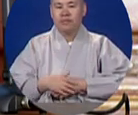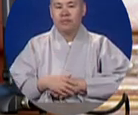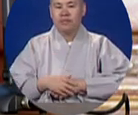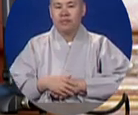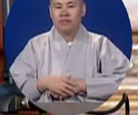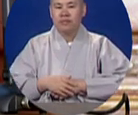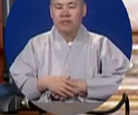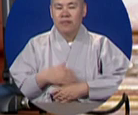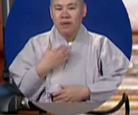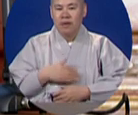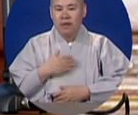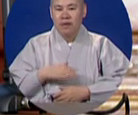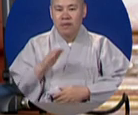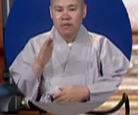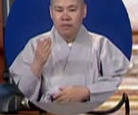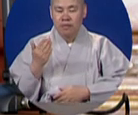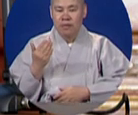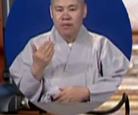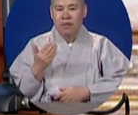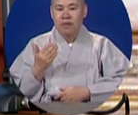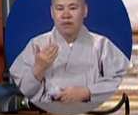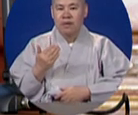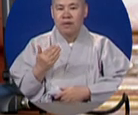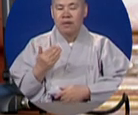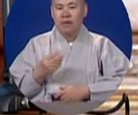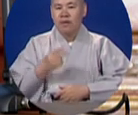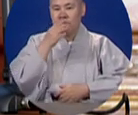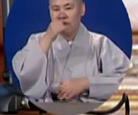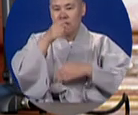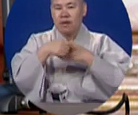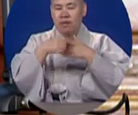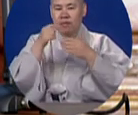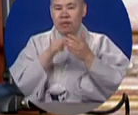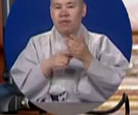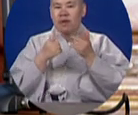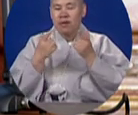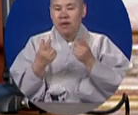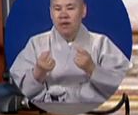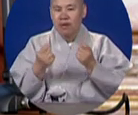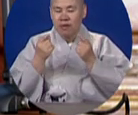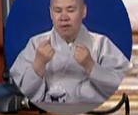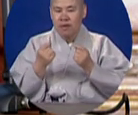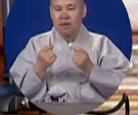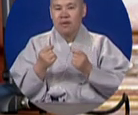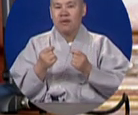이걸 알아야 돼요 중생의 마음이라는 건 이렇게 생겨먹었다